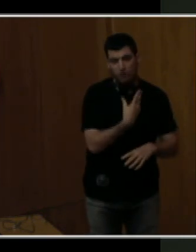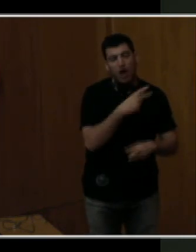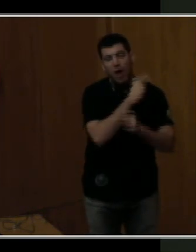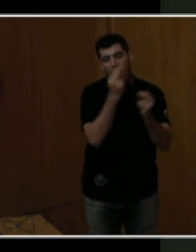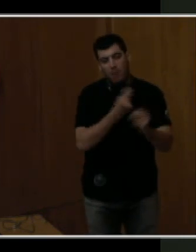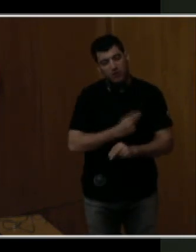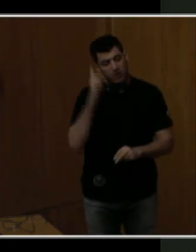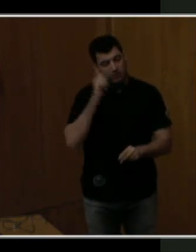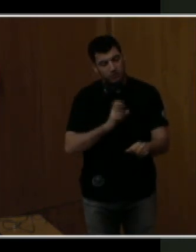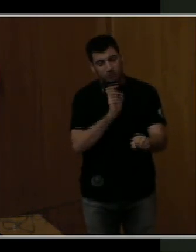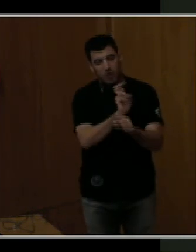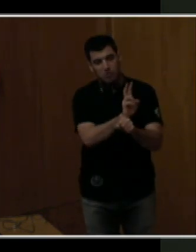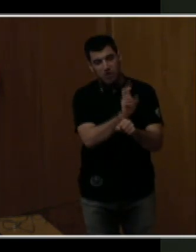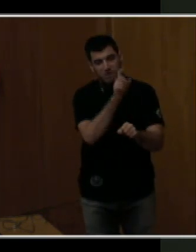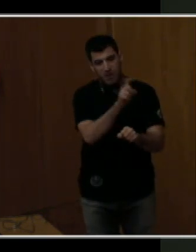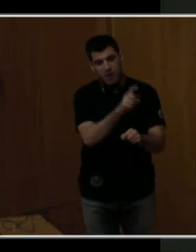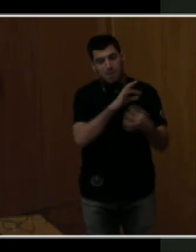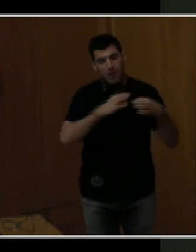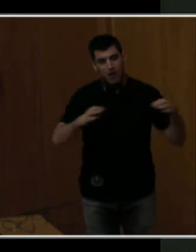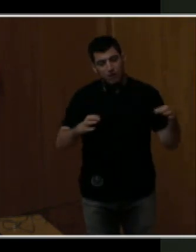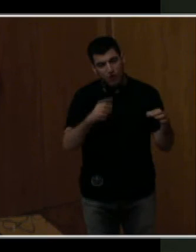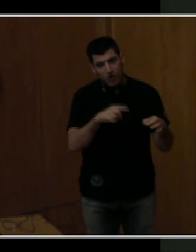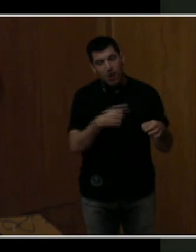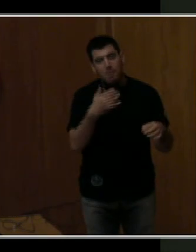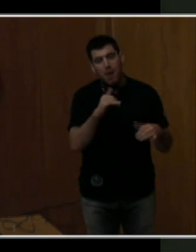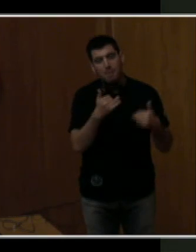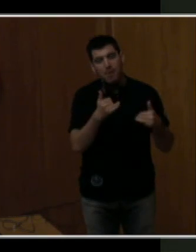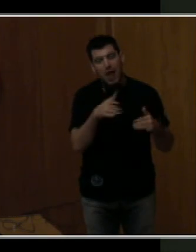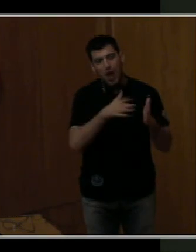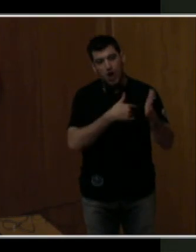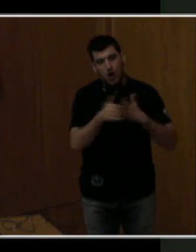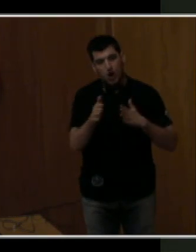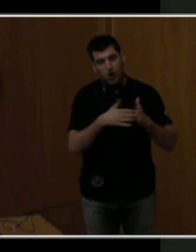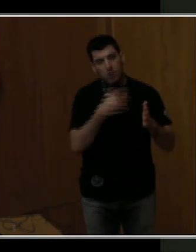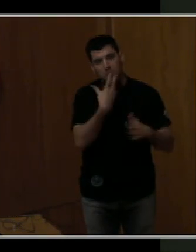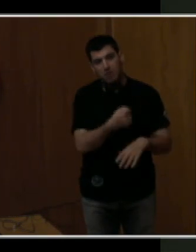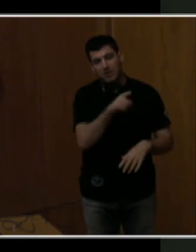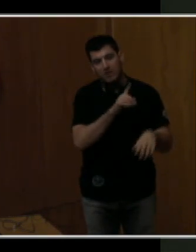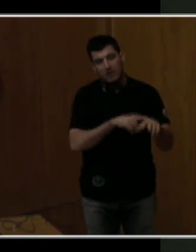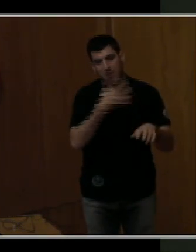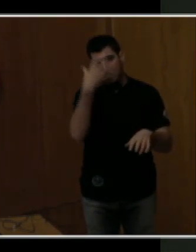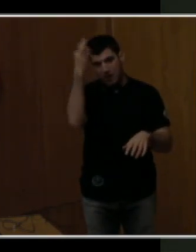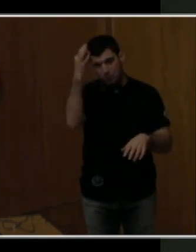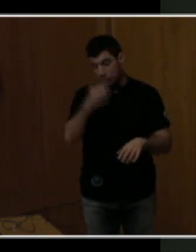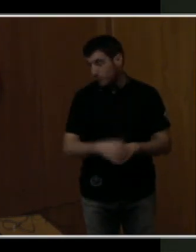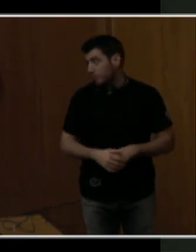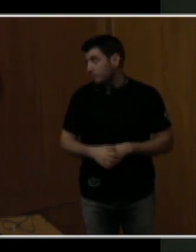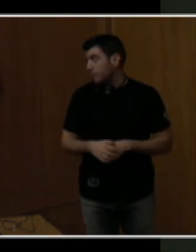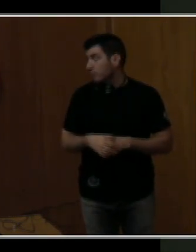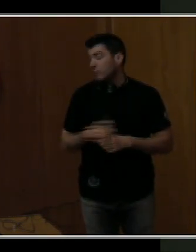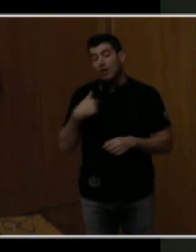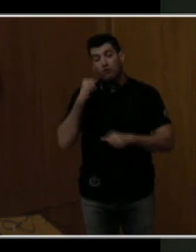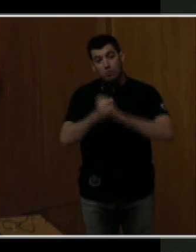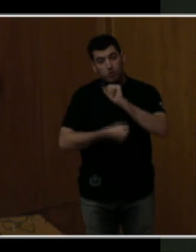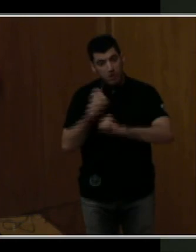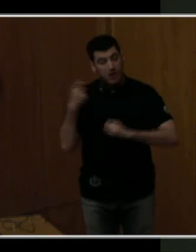την πληροφορία της διέλευσης παλμού με το μπλε χρώμα το οποίο θα υπάρχει σε αυτήν εδώ την περίπτωση. Αυτό λοιπόν προσπαθήσαμε να κάνουμε